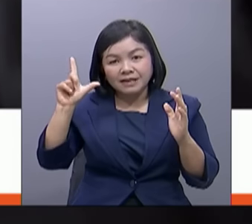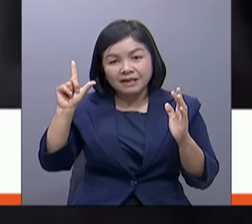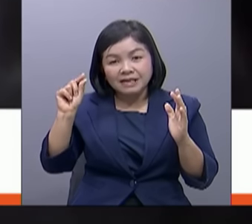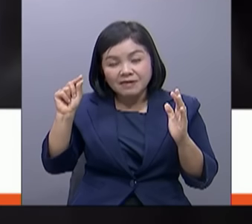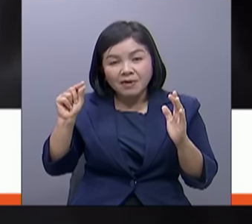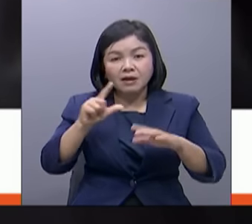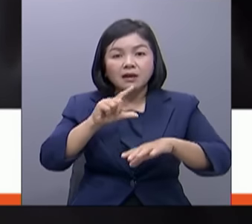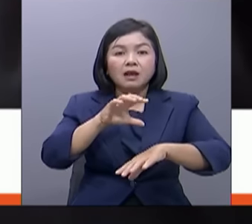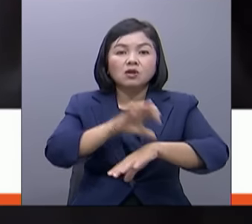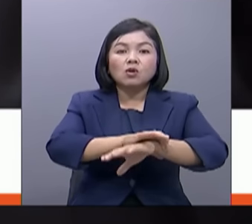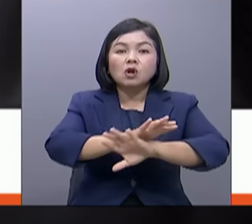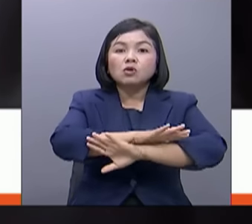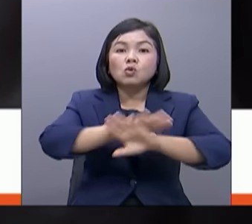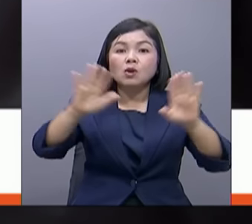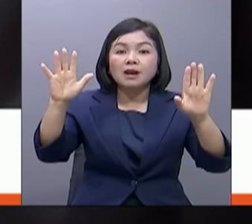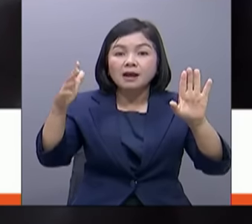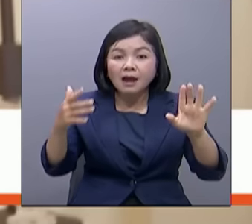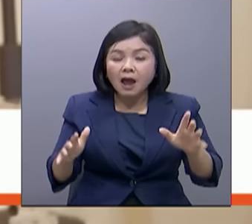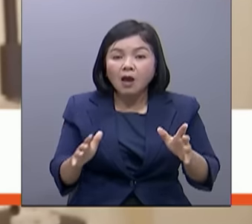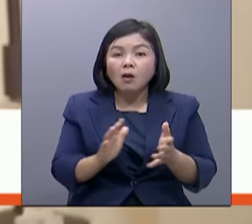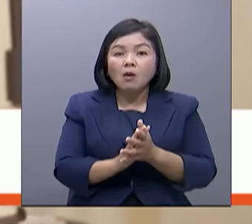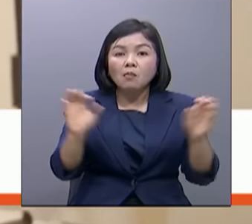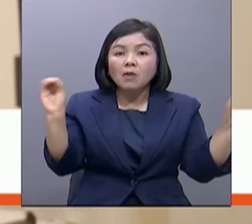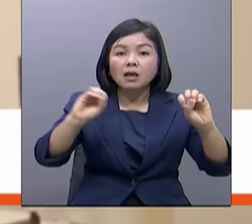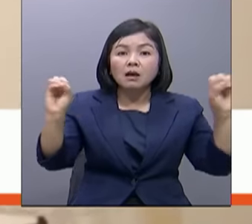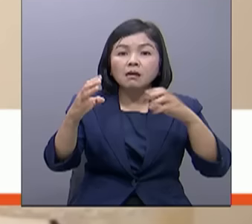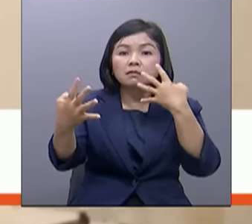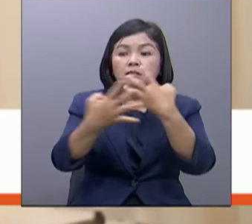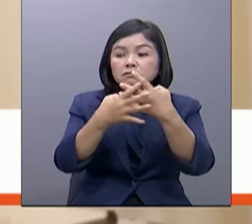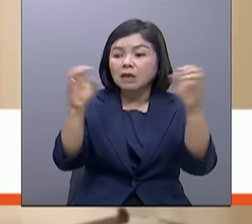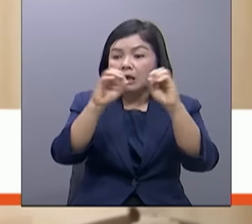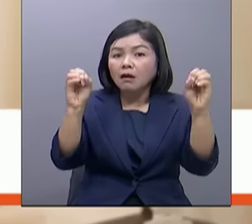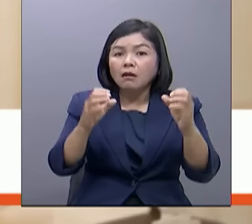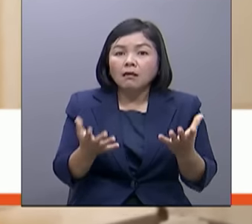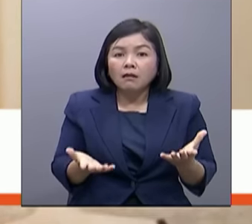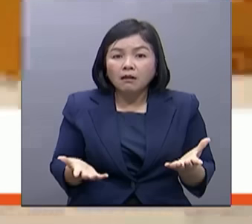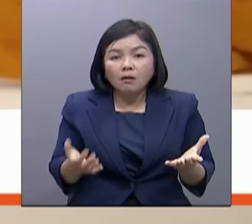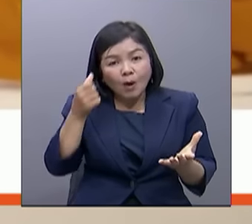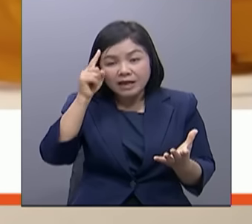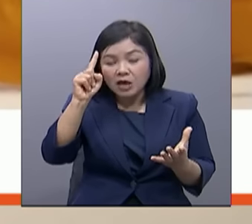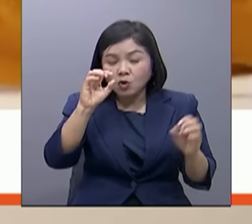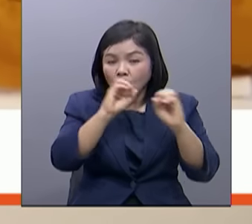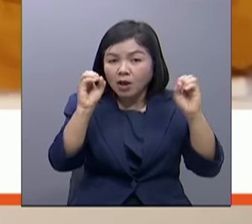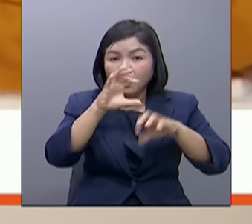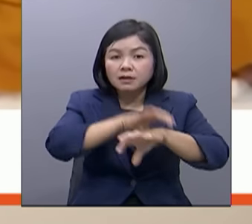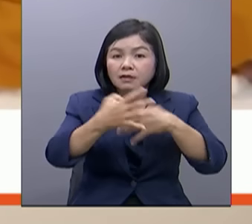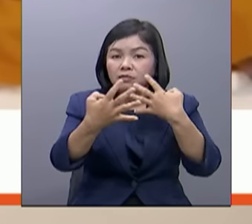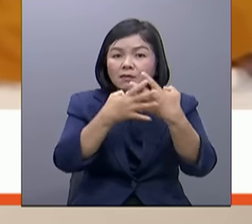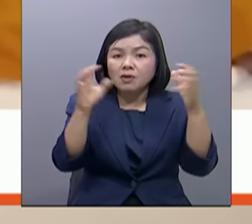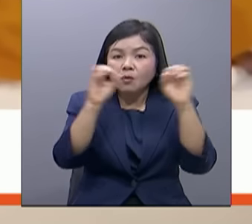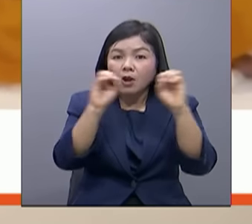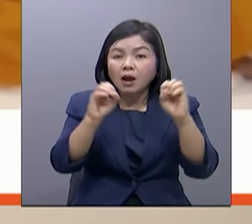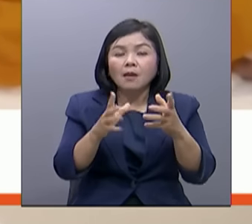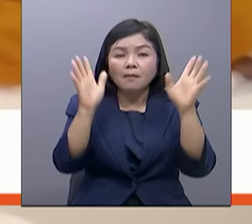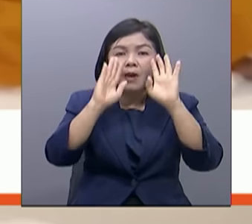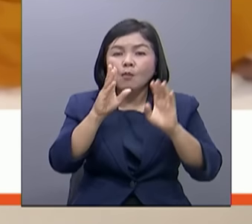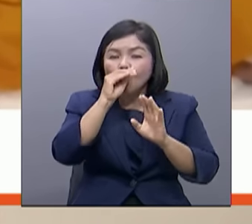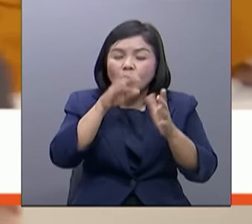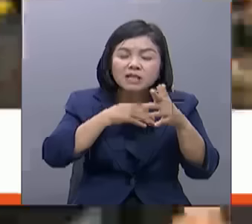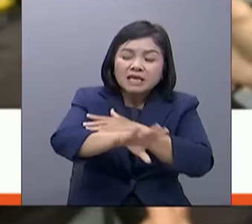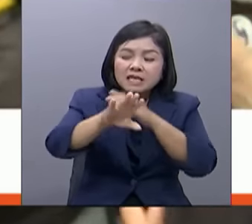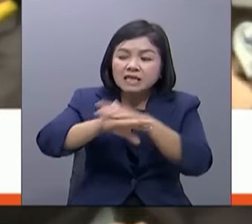ษแล้วเนี่ยนะครับนายใหญ่ไม่เคยติดคุกแม้แต่วันเดียวนะครับดังนั้นแล้วที่คิดว่าจะหนีมัน